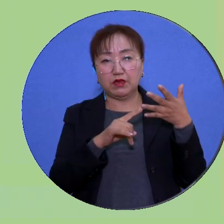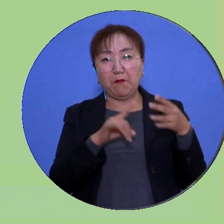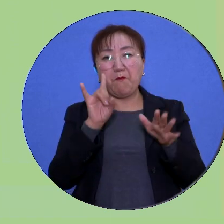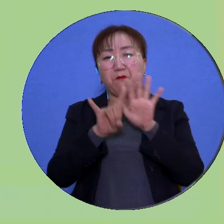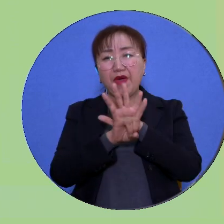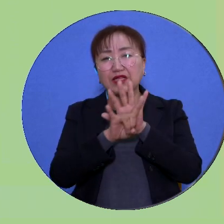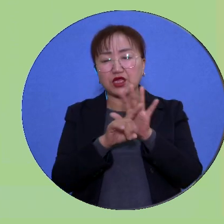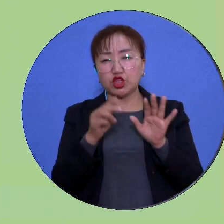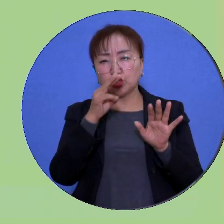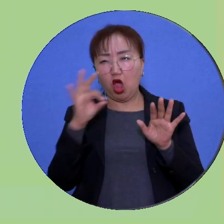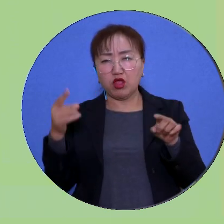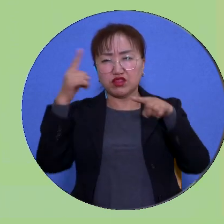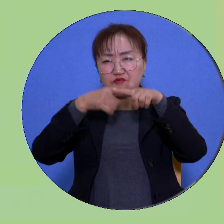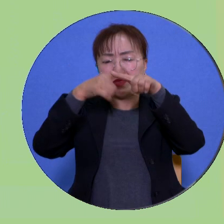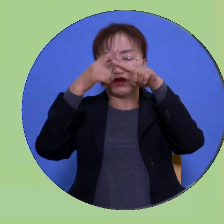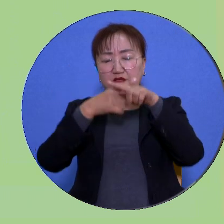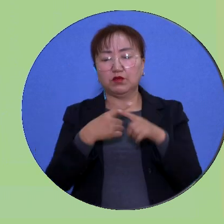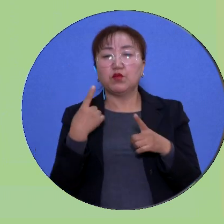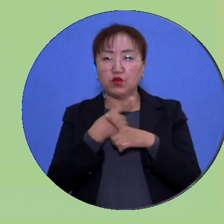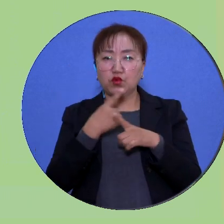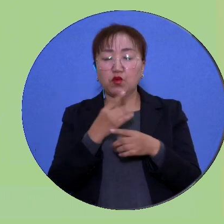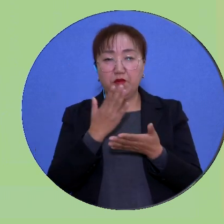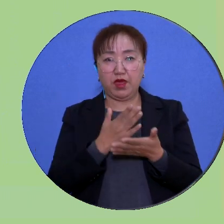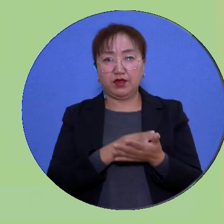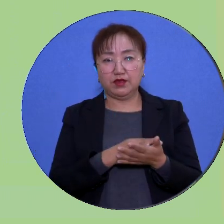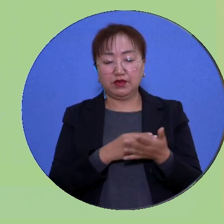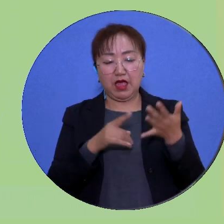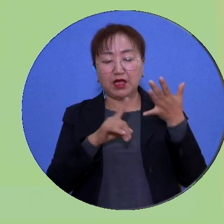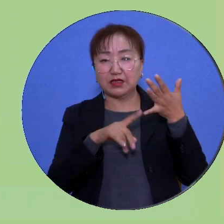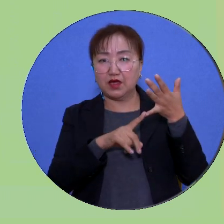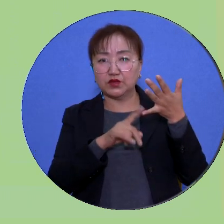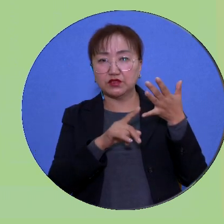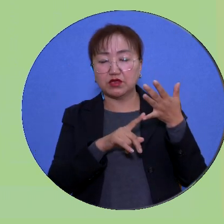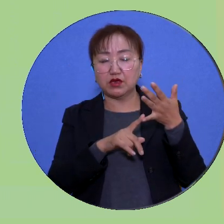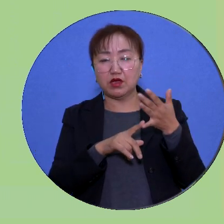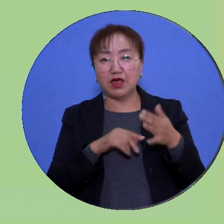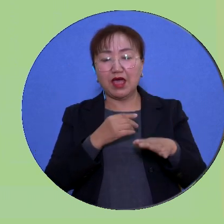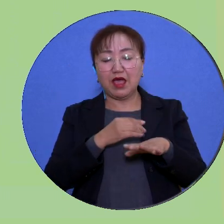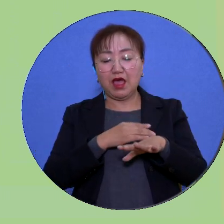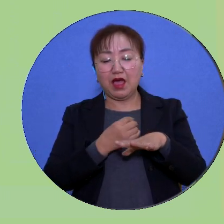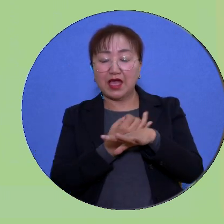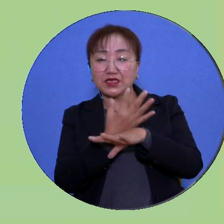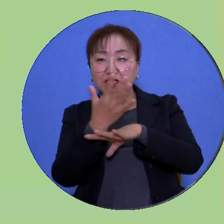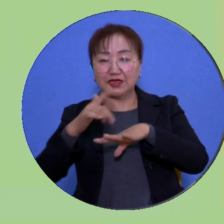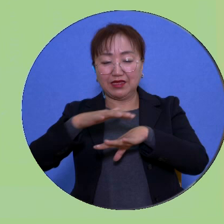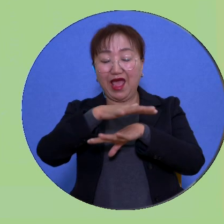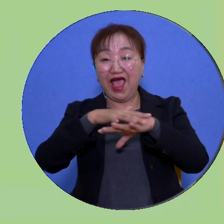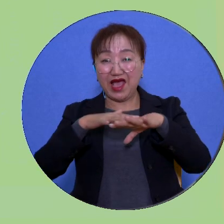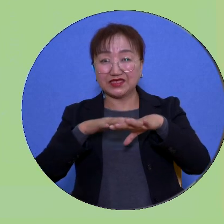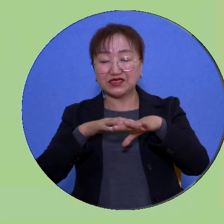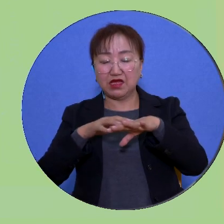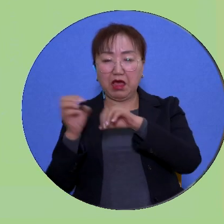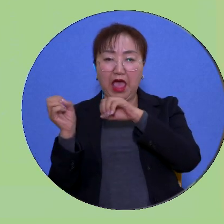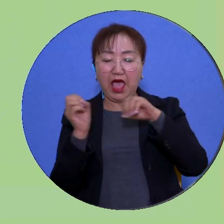ཁ ཞསུས པད ཚནར